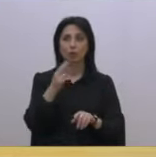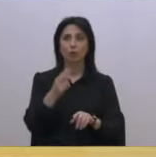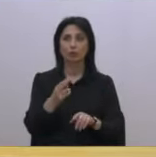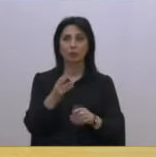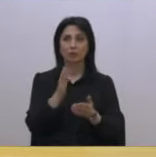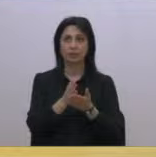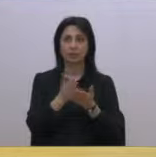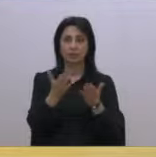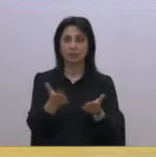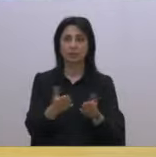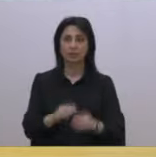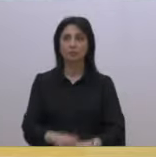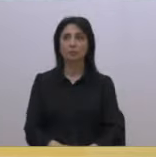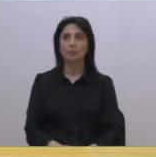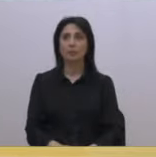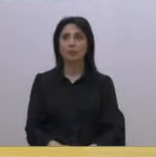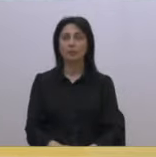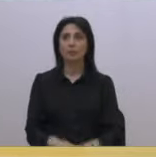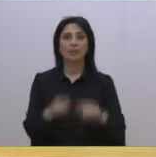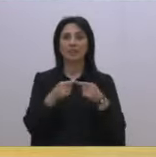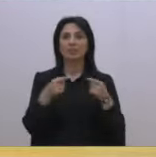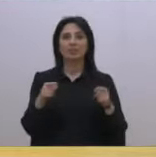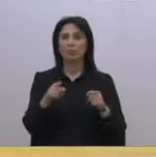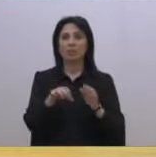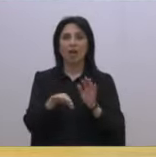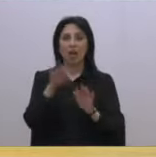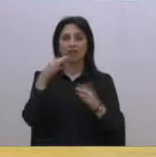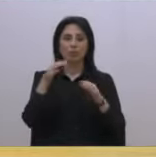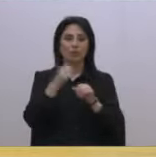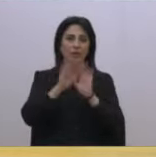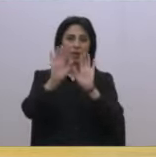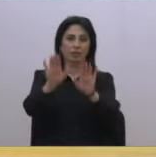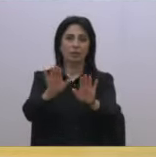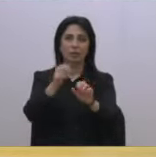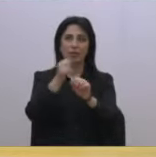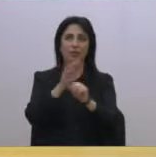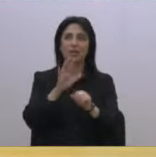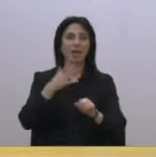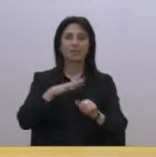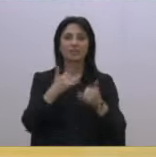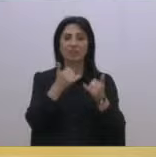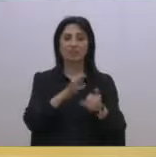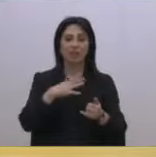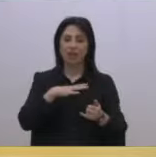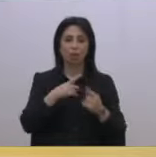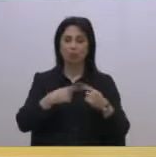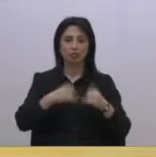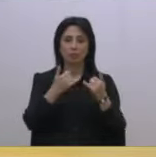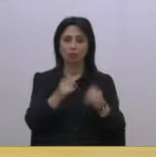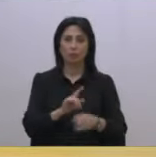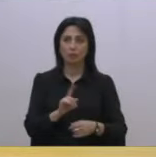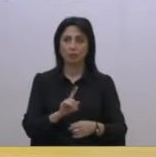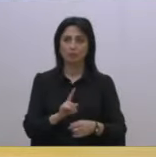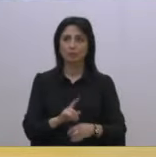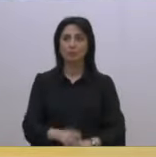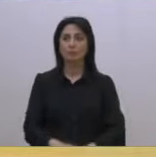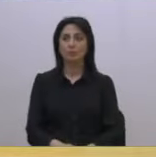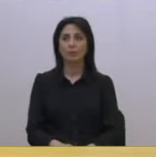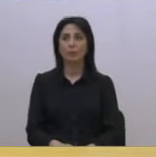გახდნენ დღეს. სხვებმა ეს არჩევანი გააკეთეს და გააკეთეს არა საქართველოს და ქართული საზოგადოების